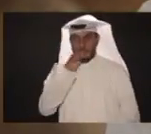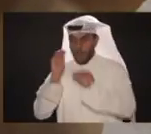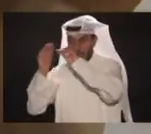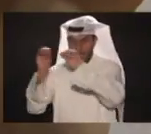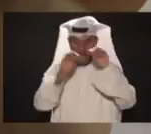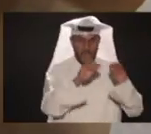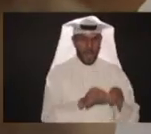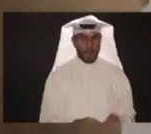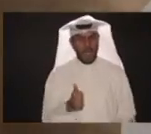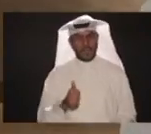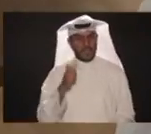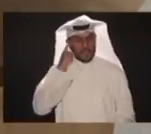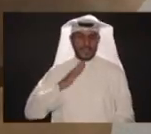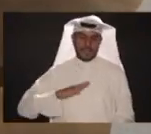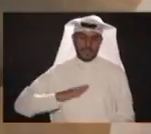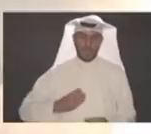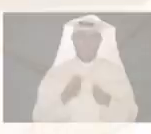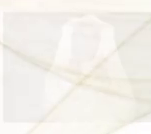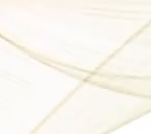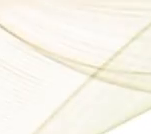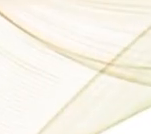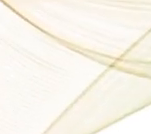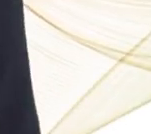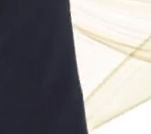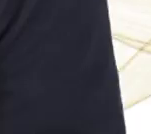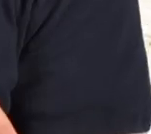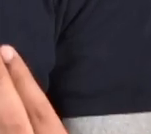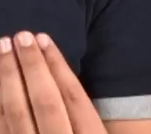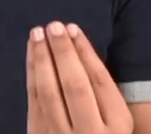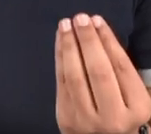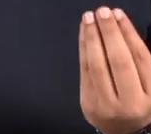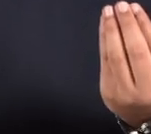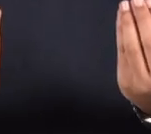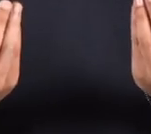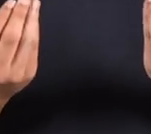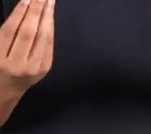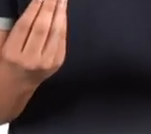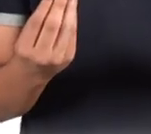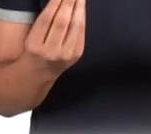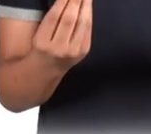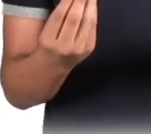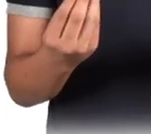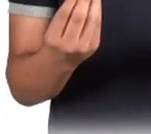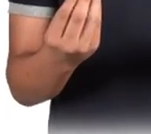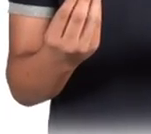بمثلي وبعمري، طول بالك صلاتك ميزانك. طول بالك صلاتك